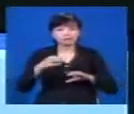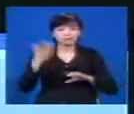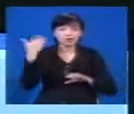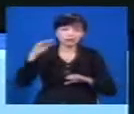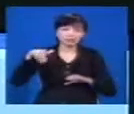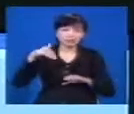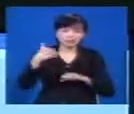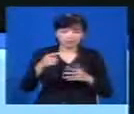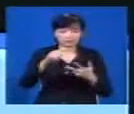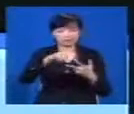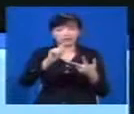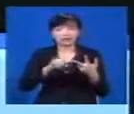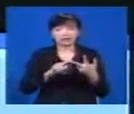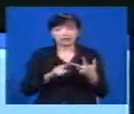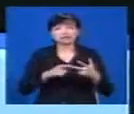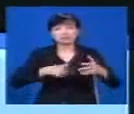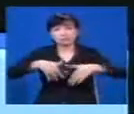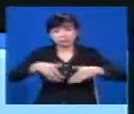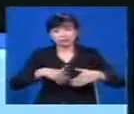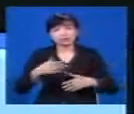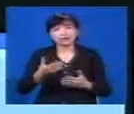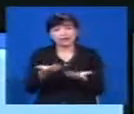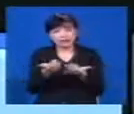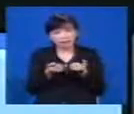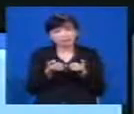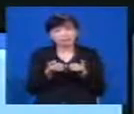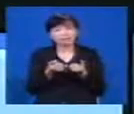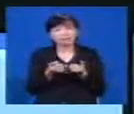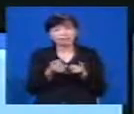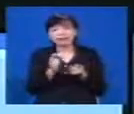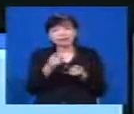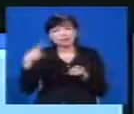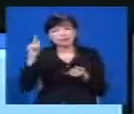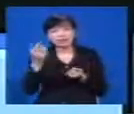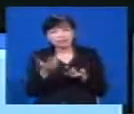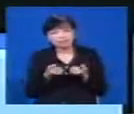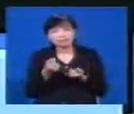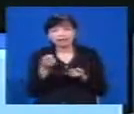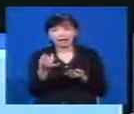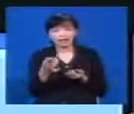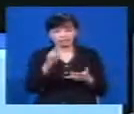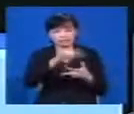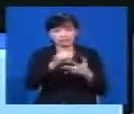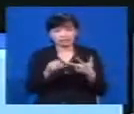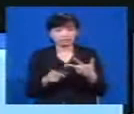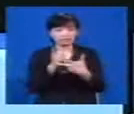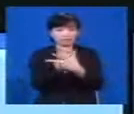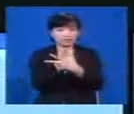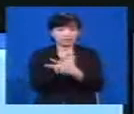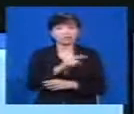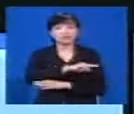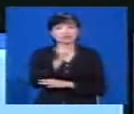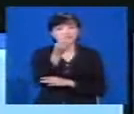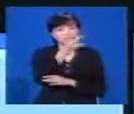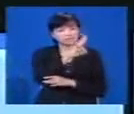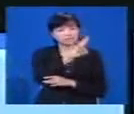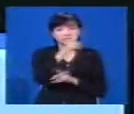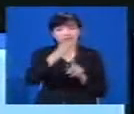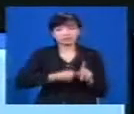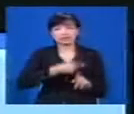ไปส่วนที่3เป็นสิ่งที่ประชาชนจะได้รับในการชดเชยดูแลนะคร ับ ในเรื่องสถานการณ์ขณะนี้เนี่ยตั้งแต่วันที่17กันยาย